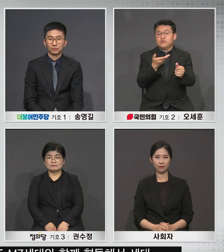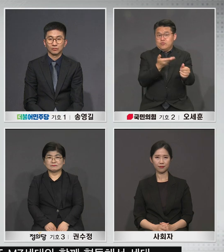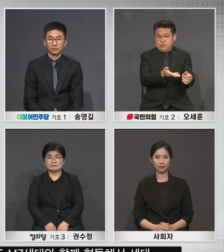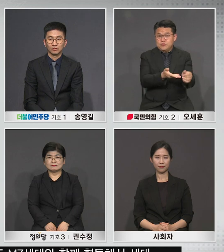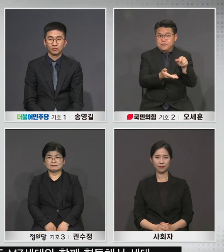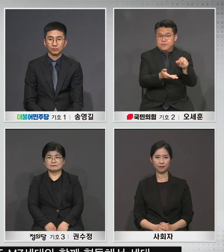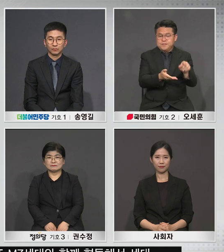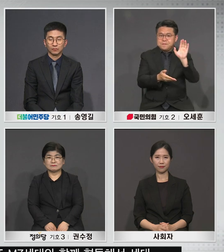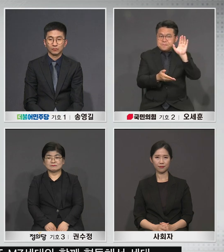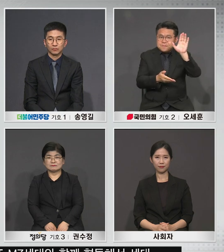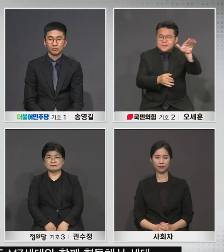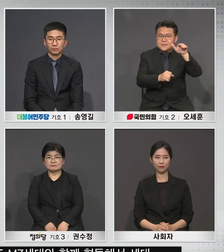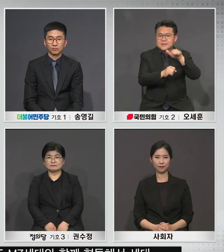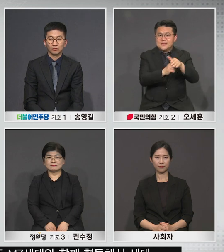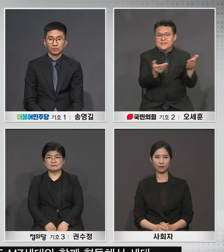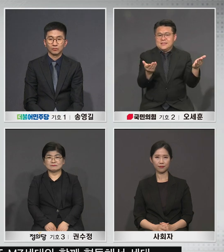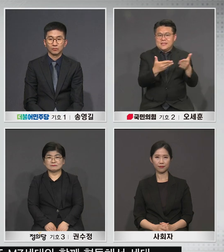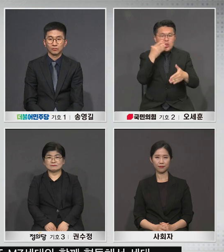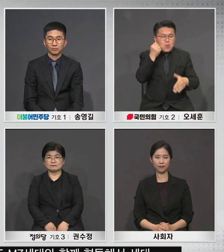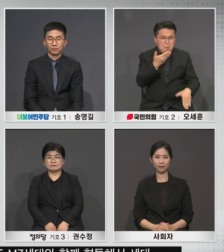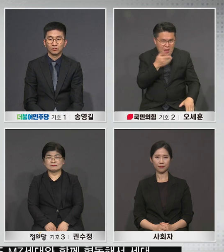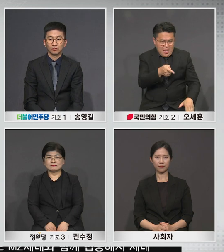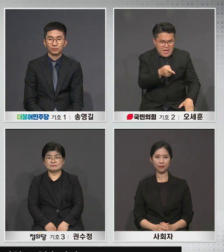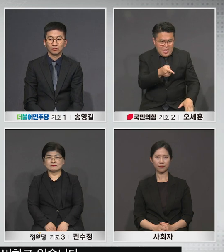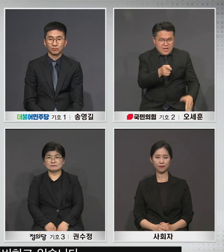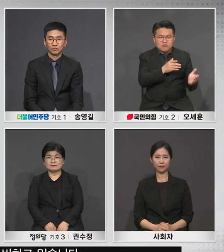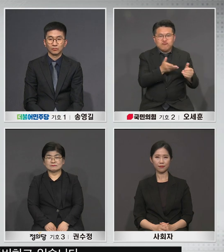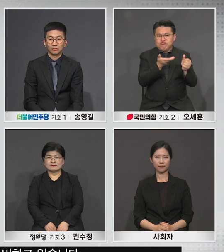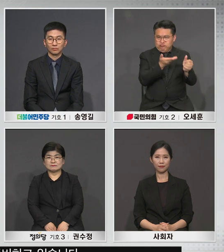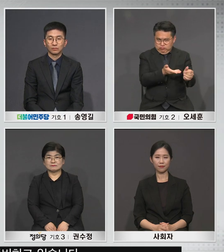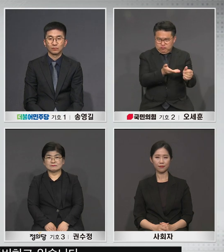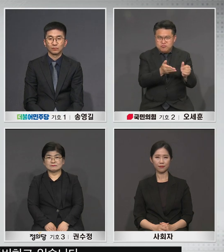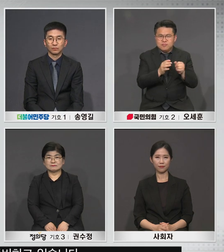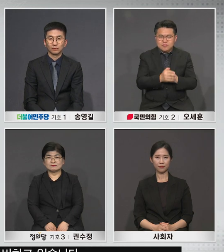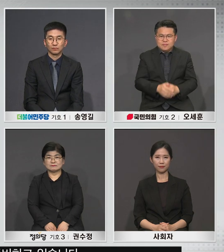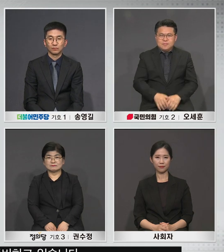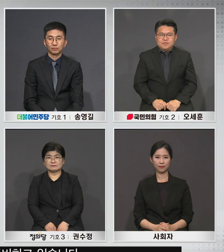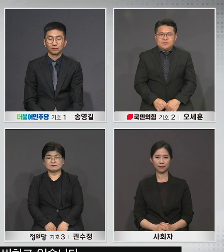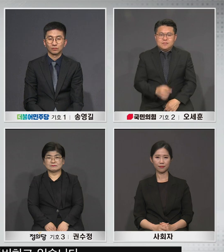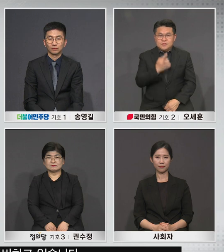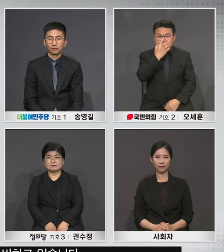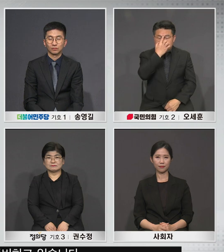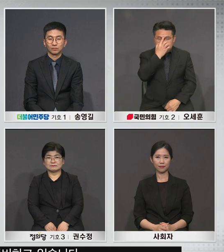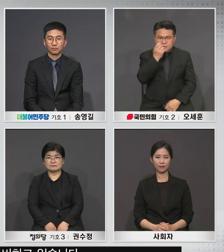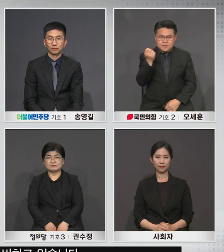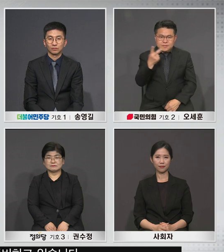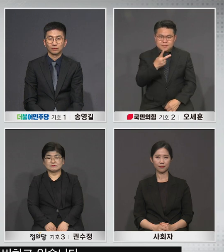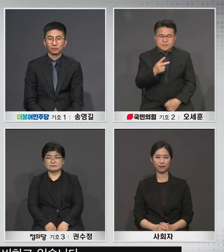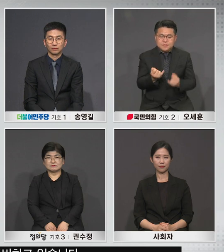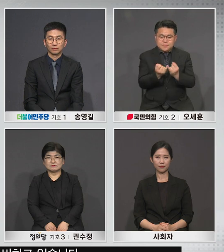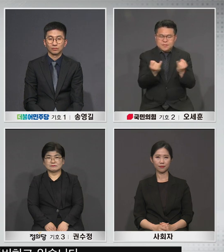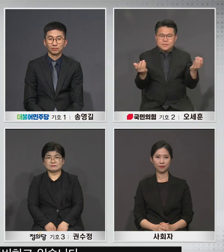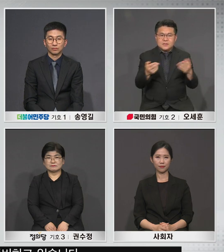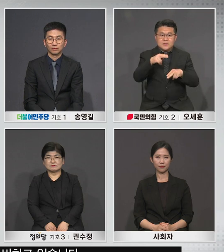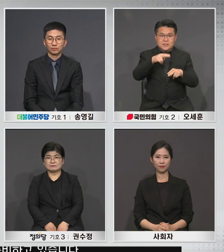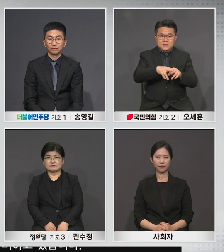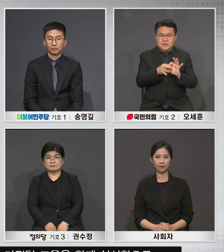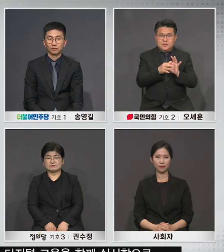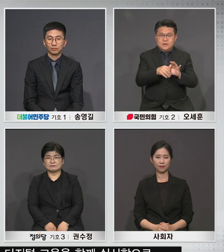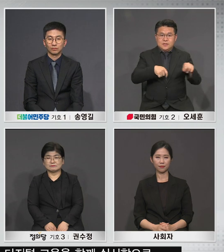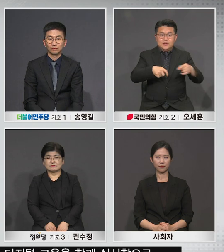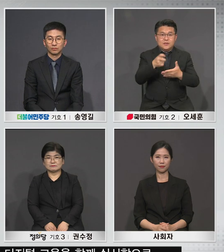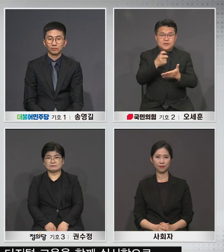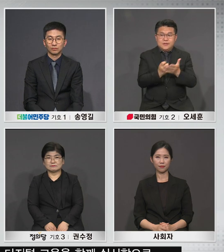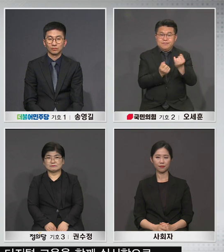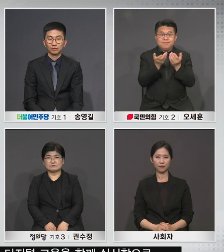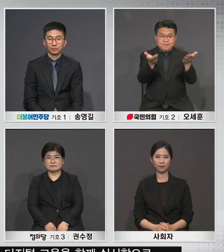미래형 직업에 적응할 수 있도록 하는 준비도 지금 하고 있습니다. 아울러서 여성 일자리 창출에 관한 정책도